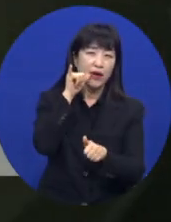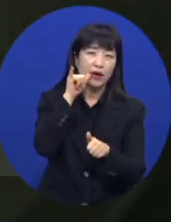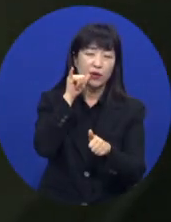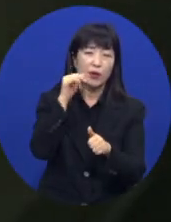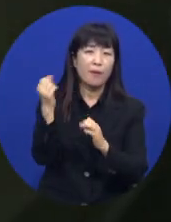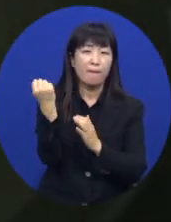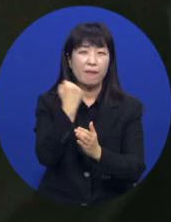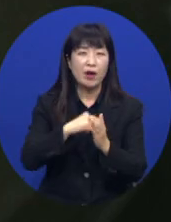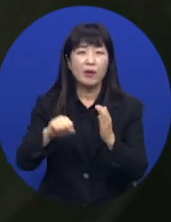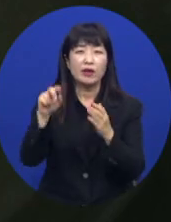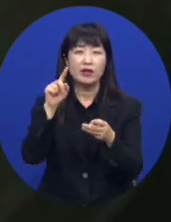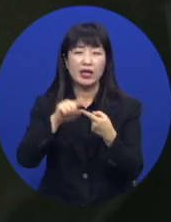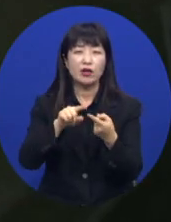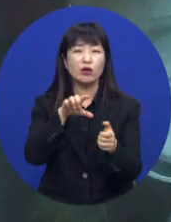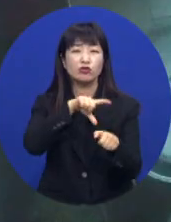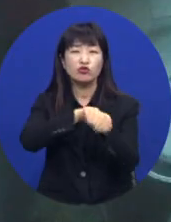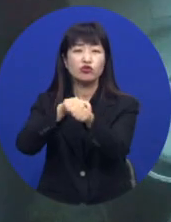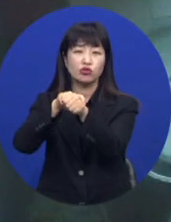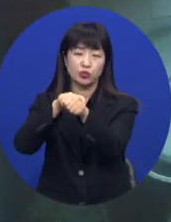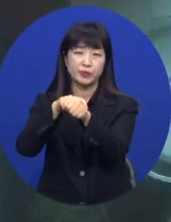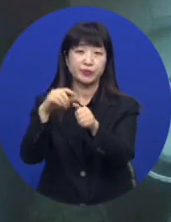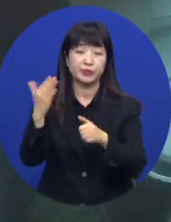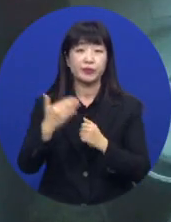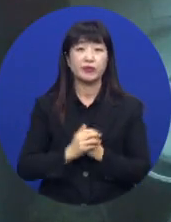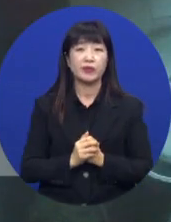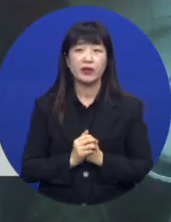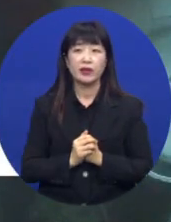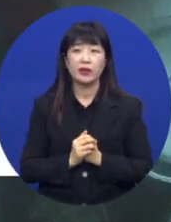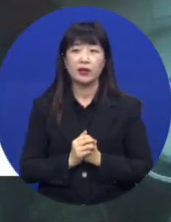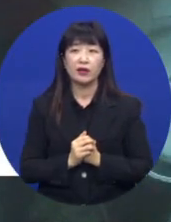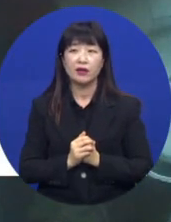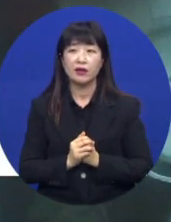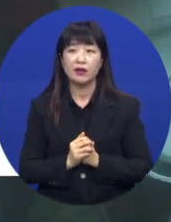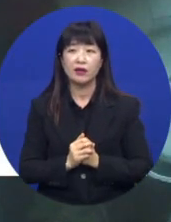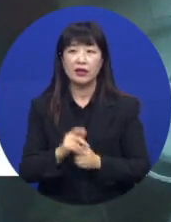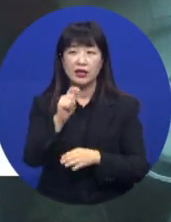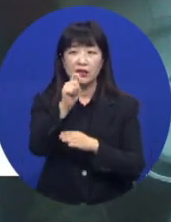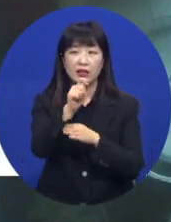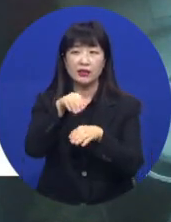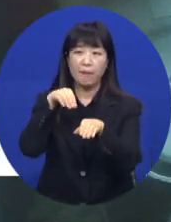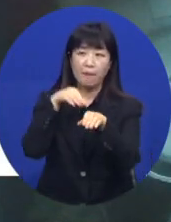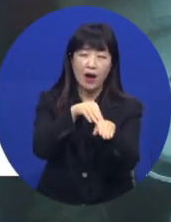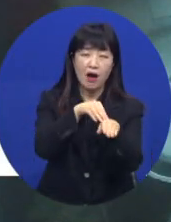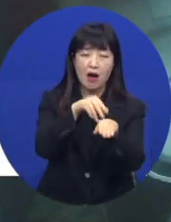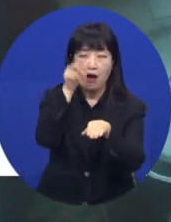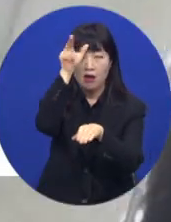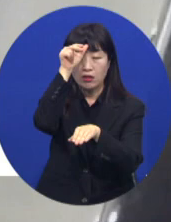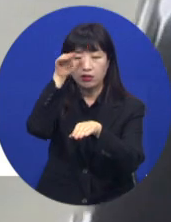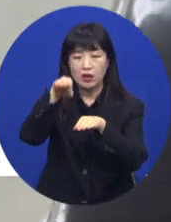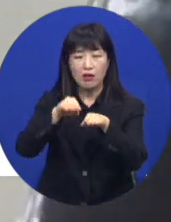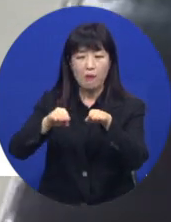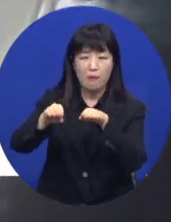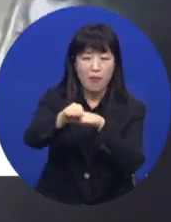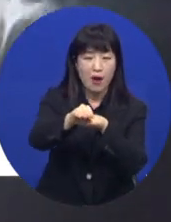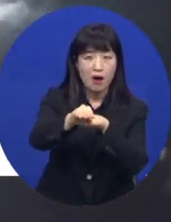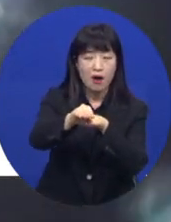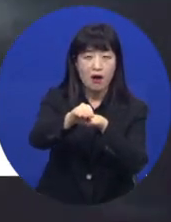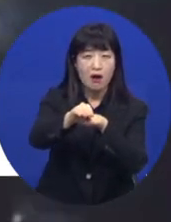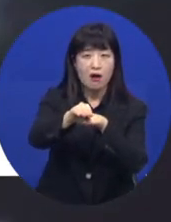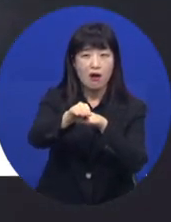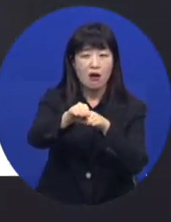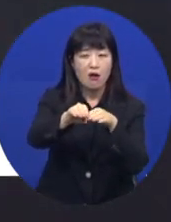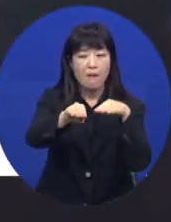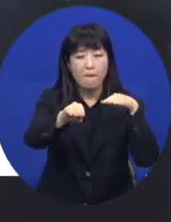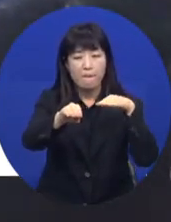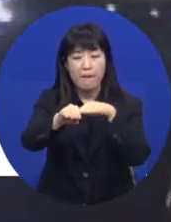법률 위반 혐의로 구속됐습니다. 택시를 들이받고 경찰차가 앞을 가로막으니까